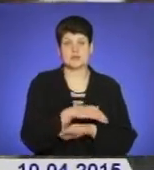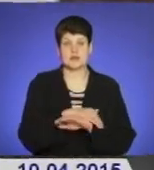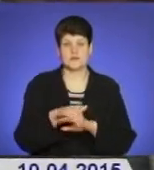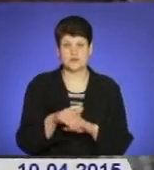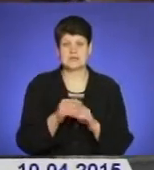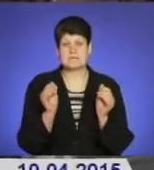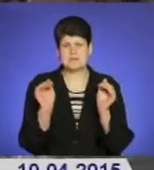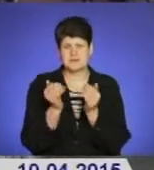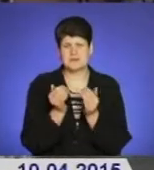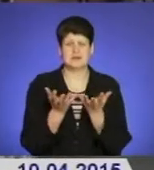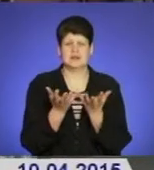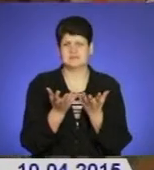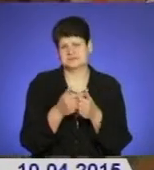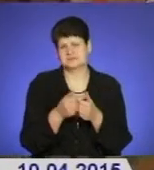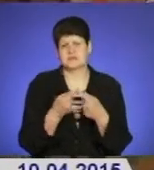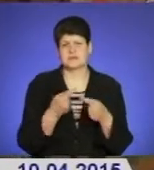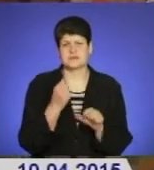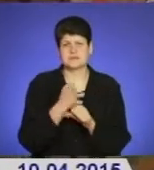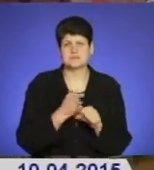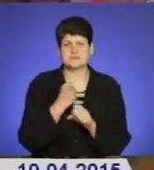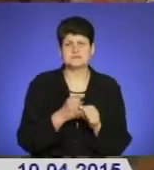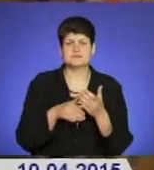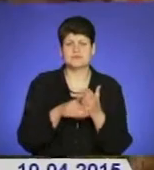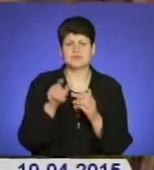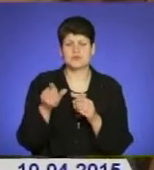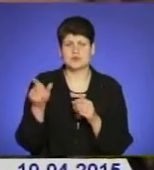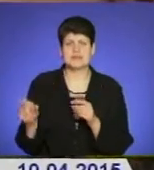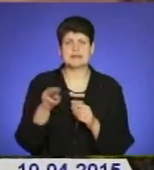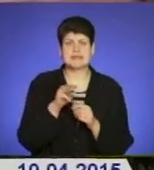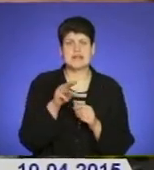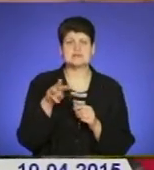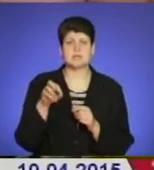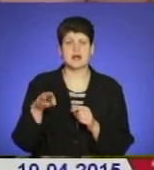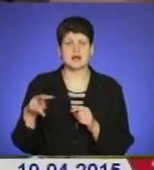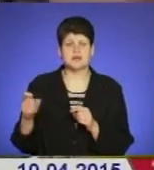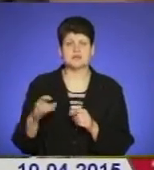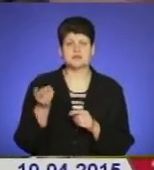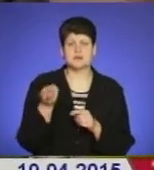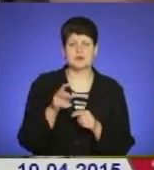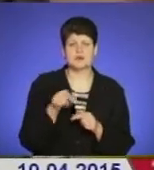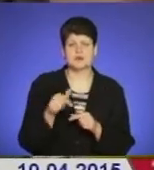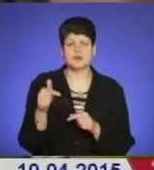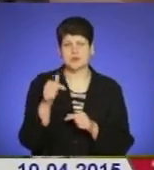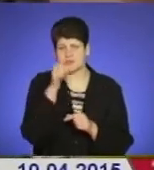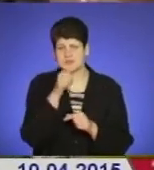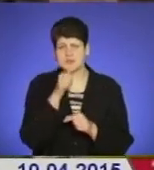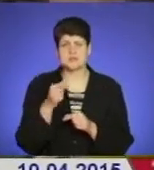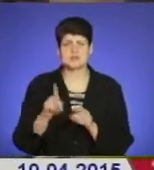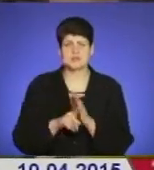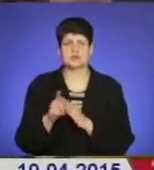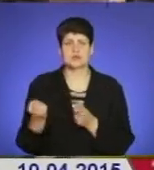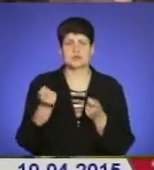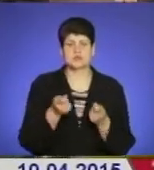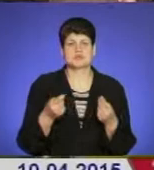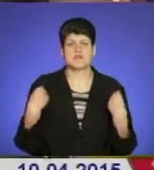з мінімальним набором інструментів працюють волонтери. Тарас Михайлович приходить сюди від грудня. Спершу приносив одяг